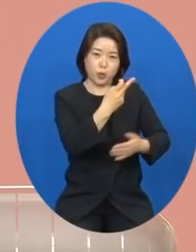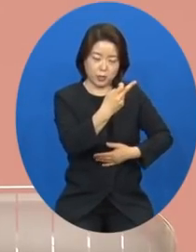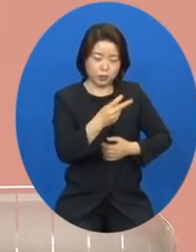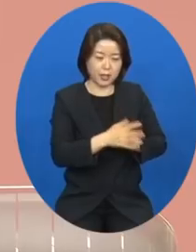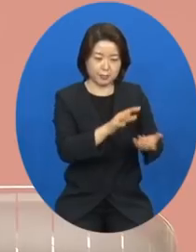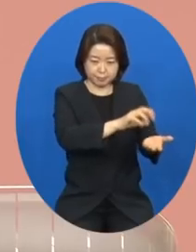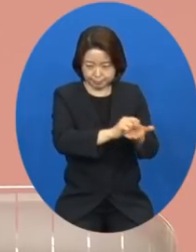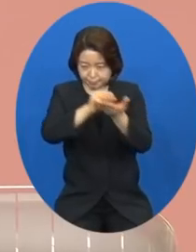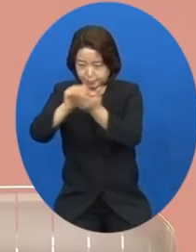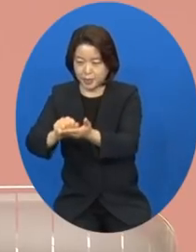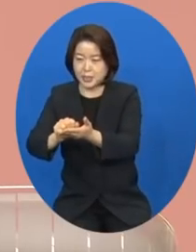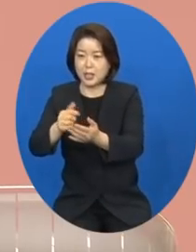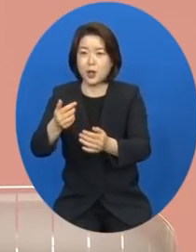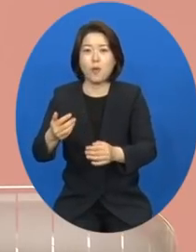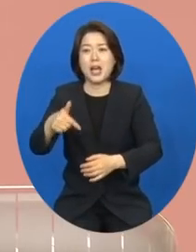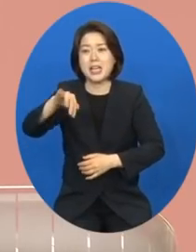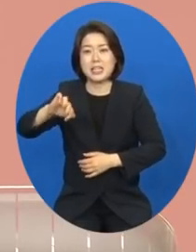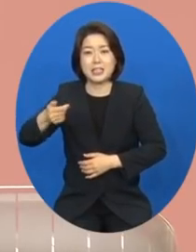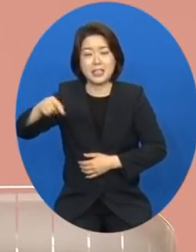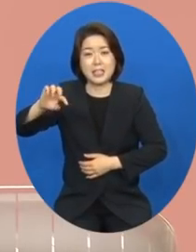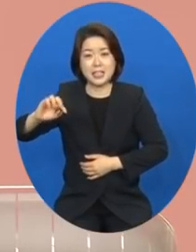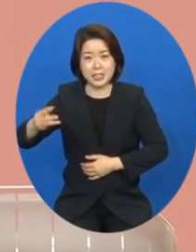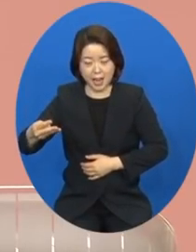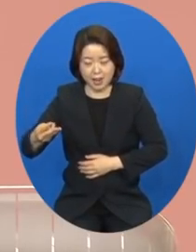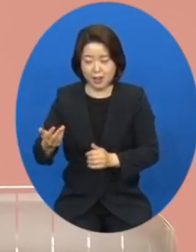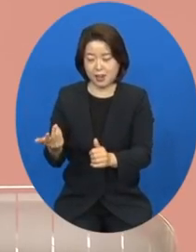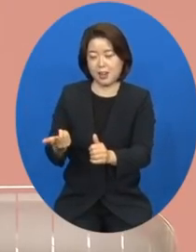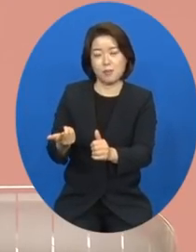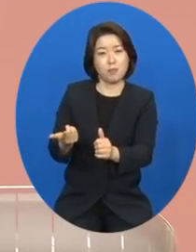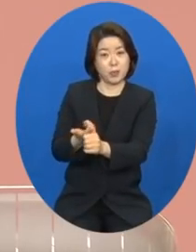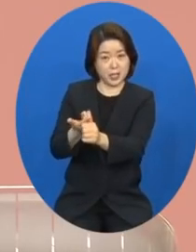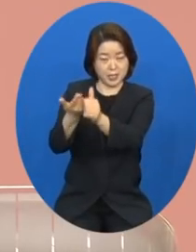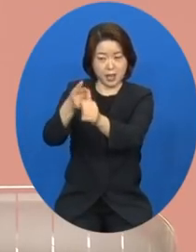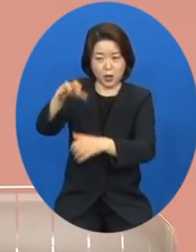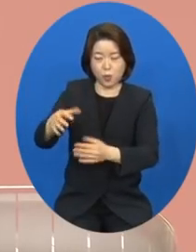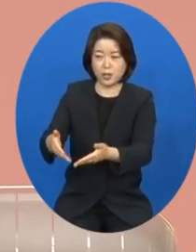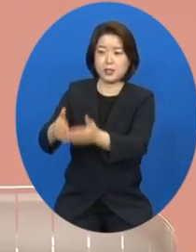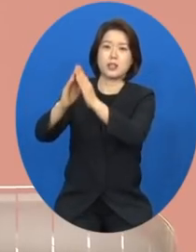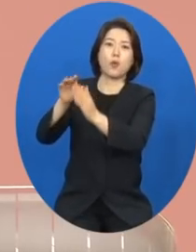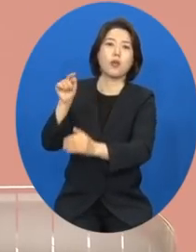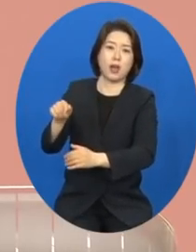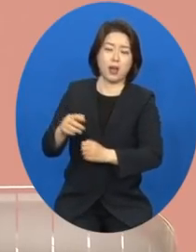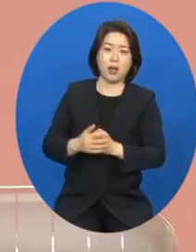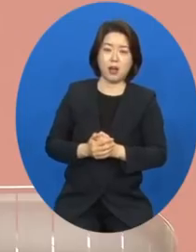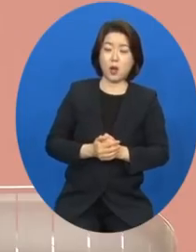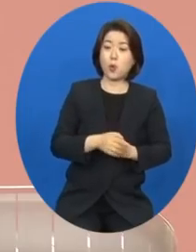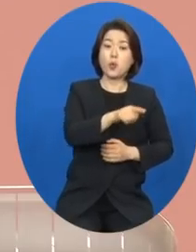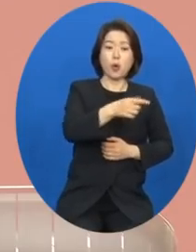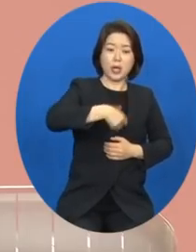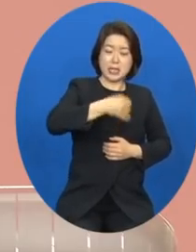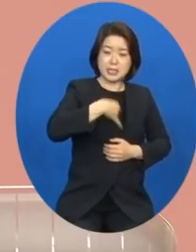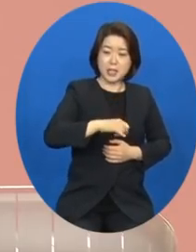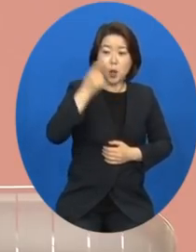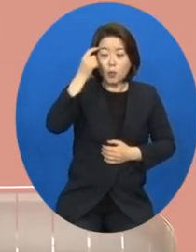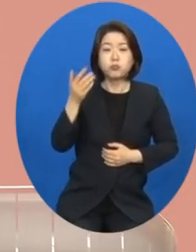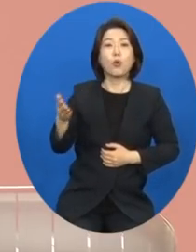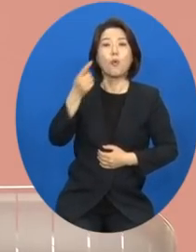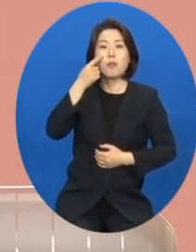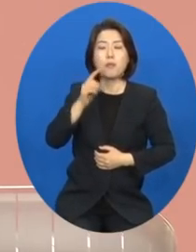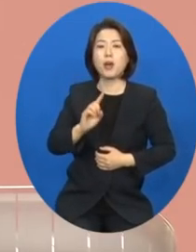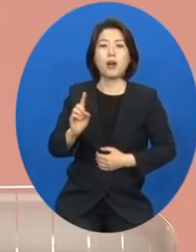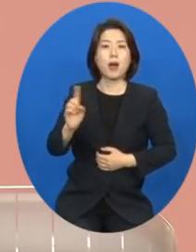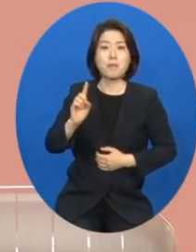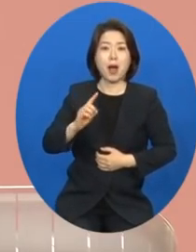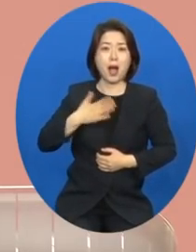월하 그리고 후손들이 돌이 뭡니까 라고 물어보면 대답해 줄 아는 거야 알려 주라 는 거야 뭘 알려준 야